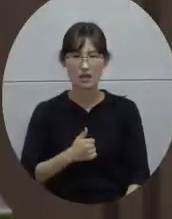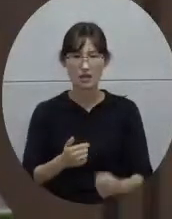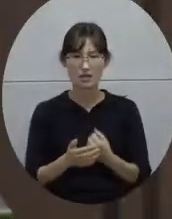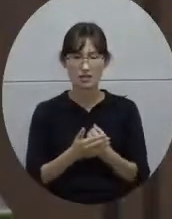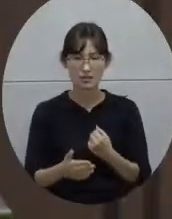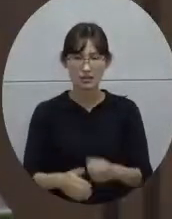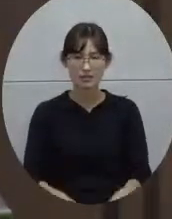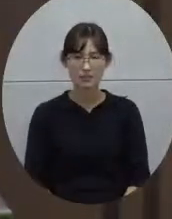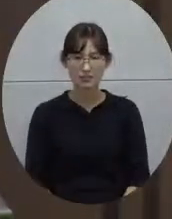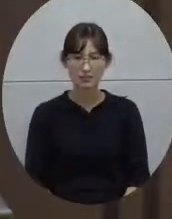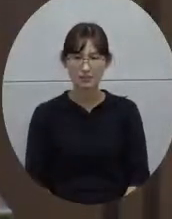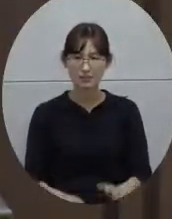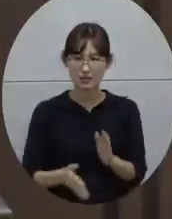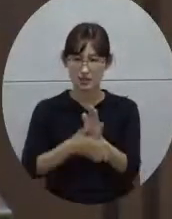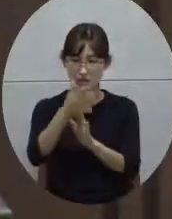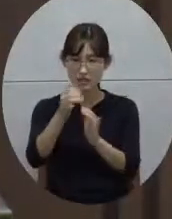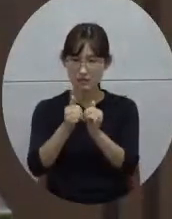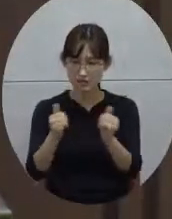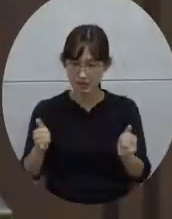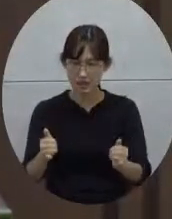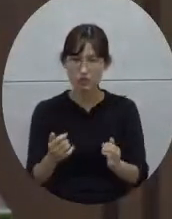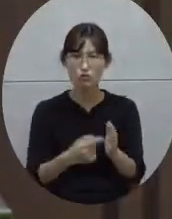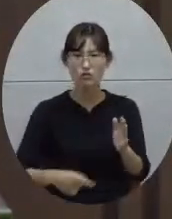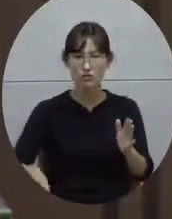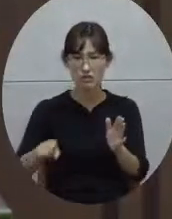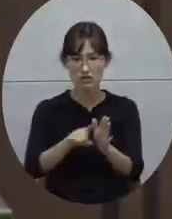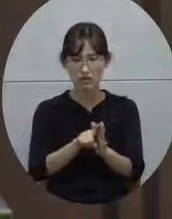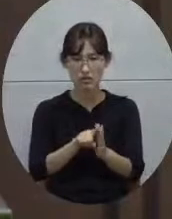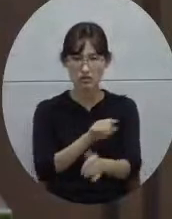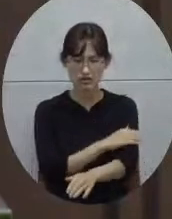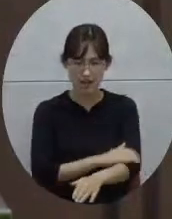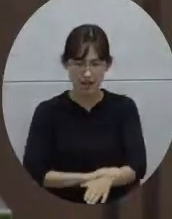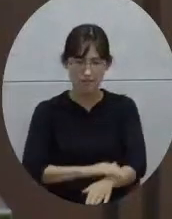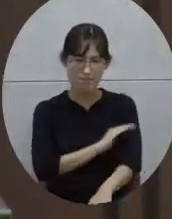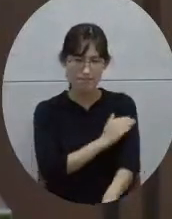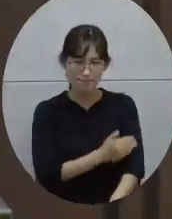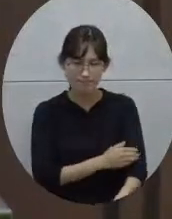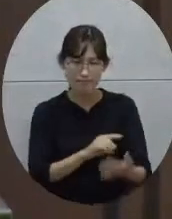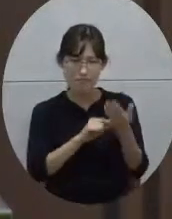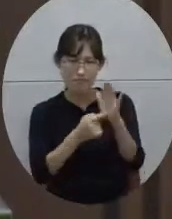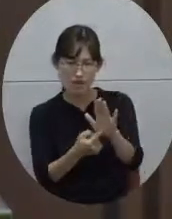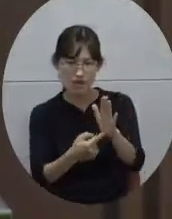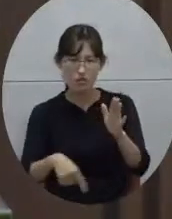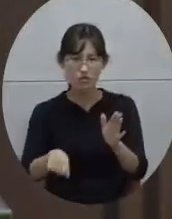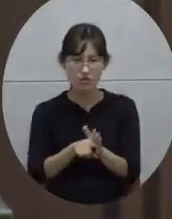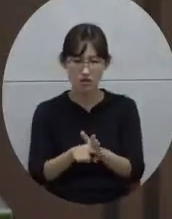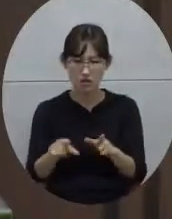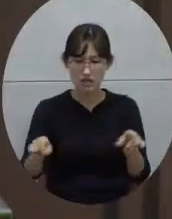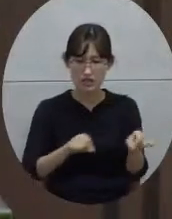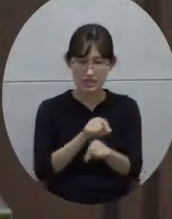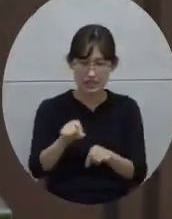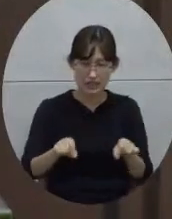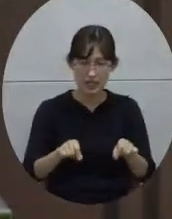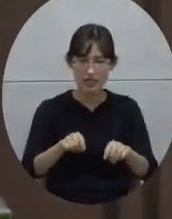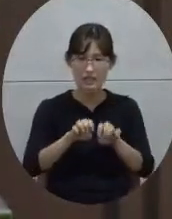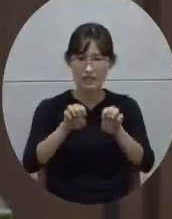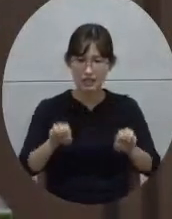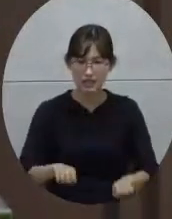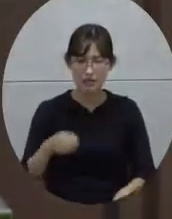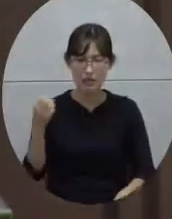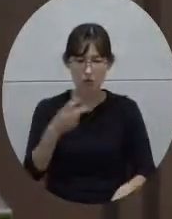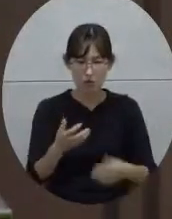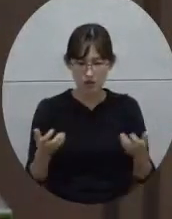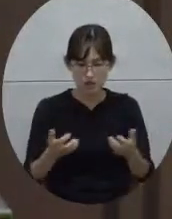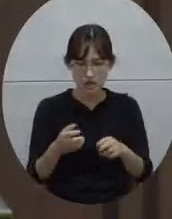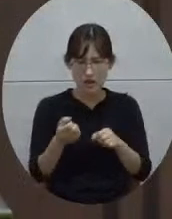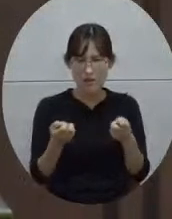이들이 청주 시민을 위해 제대로 능력을 발휘할 수 있도록 인사 시스템과 일하는 방식도 혁신할